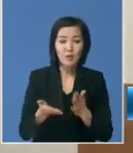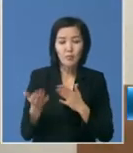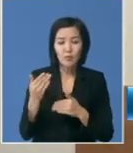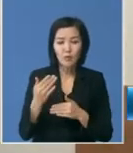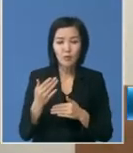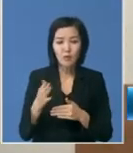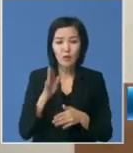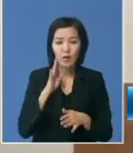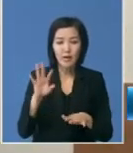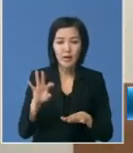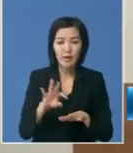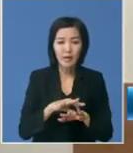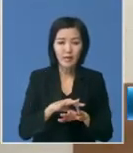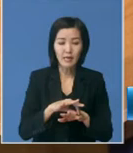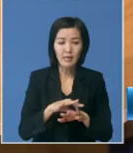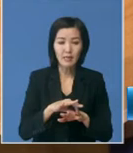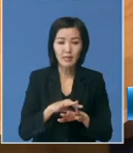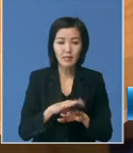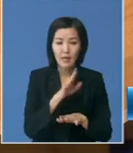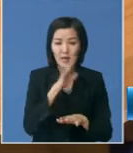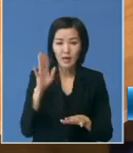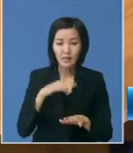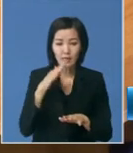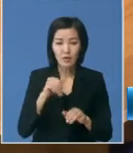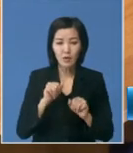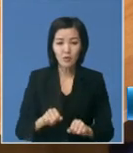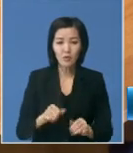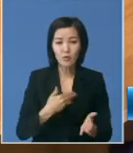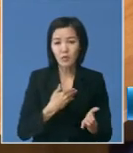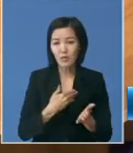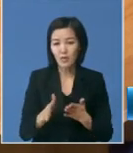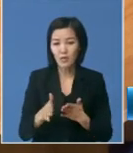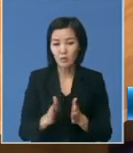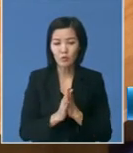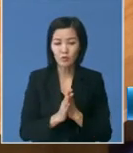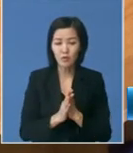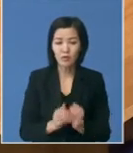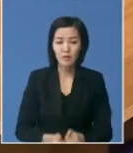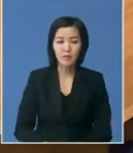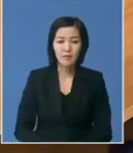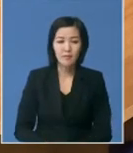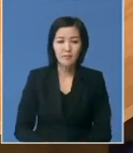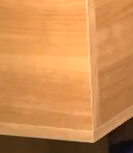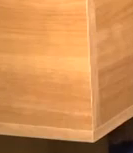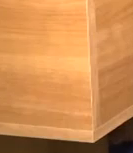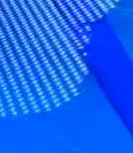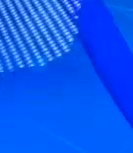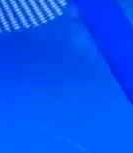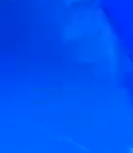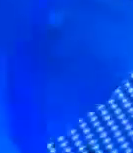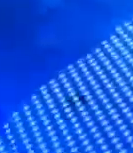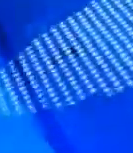жұбайын ата-ана құқығынан айырса деп отыр. Мадина Берікқызы, Ержан Дүйсен, Жетісу телеарнасы, Талдықорған.